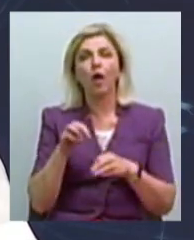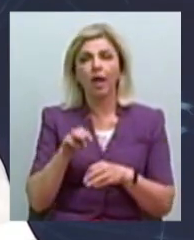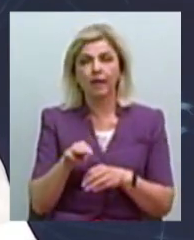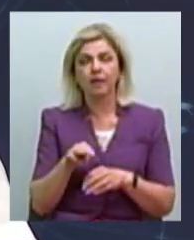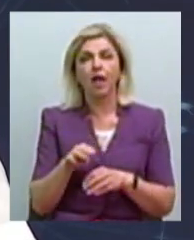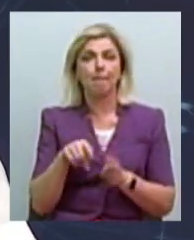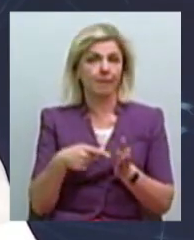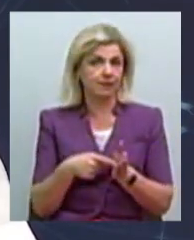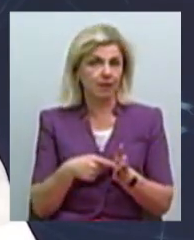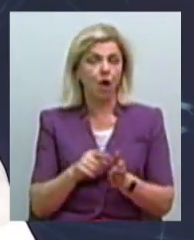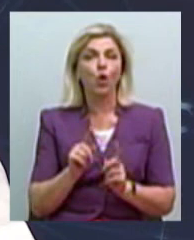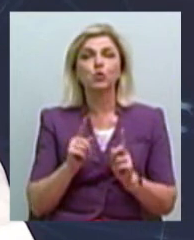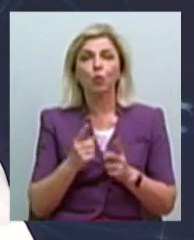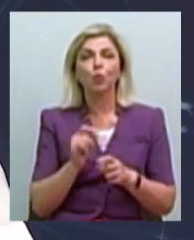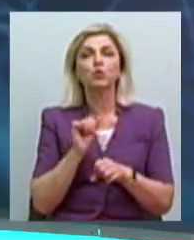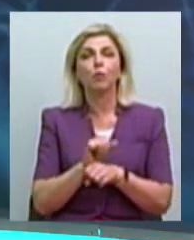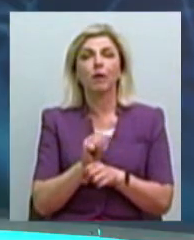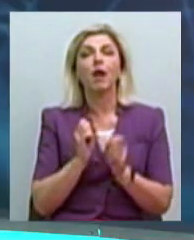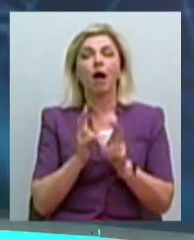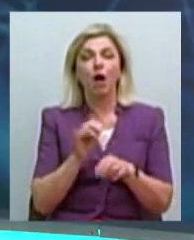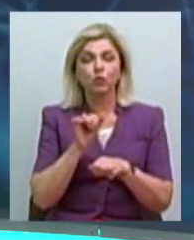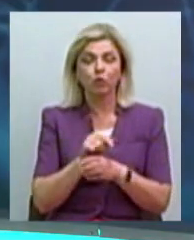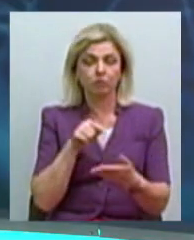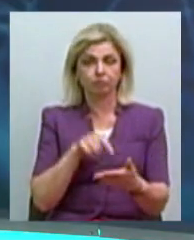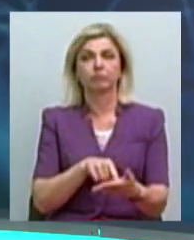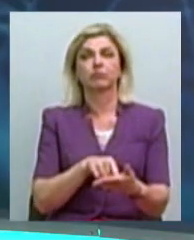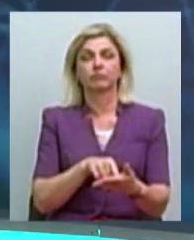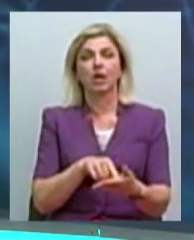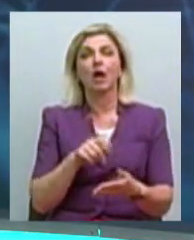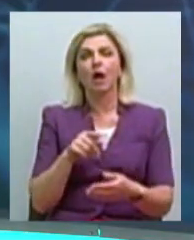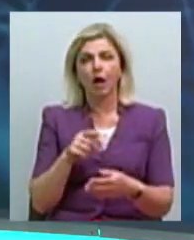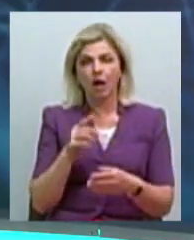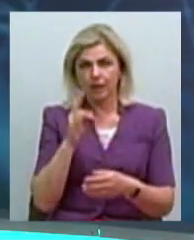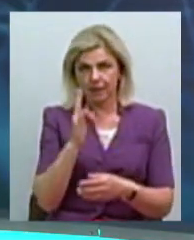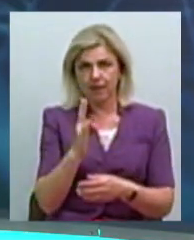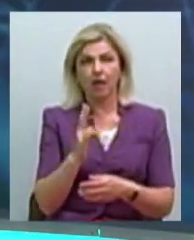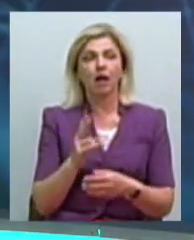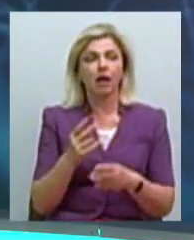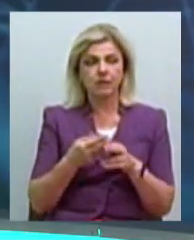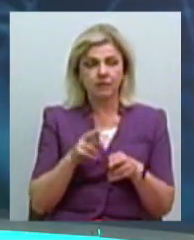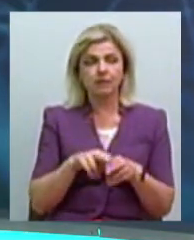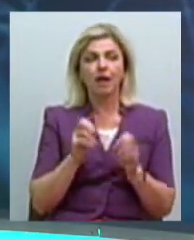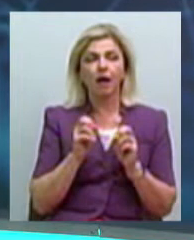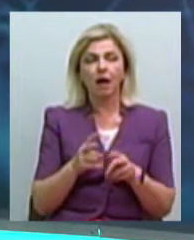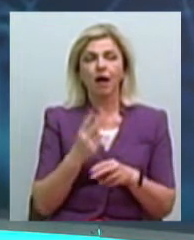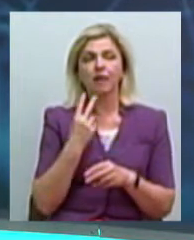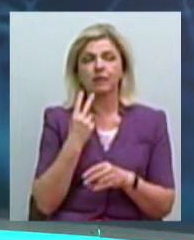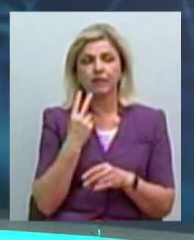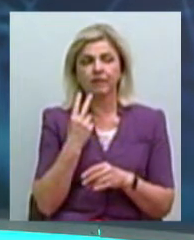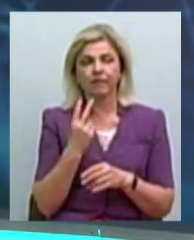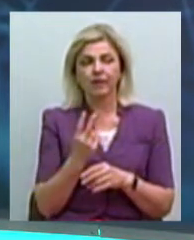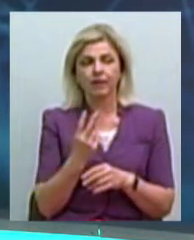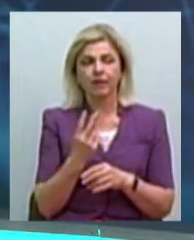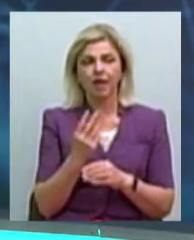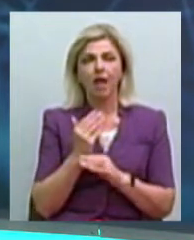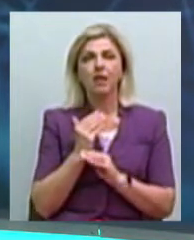міста. Чому зупинилися, як зупинилися саме на такому? Тобто буква М – це як дві